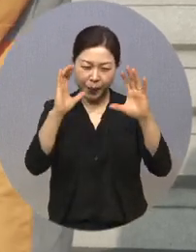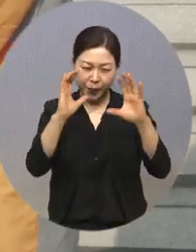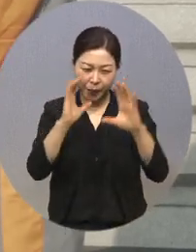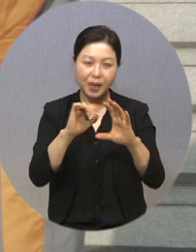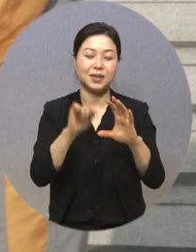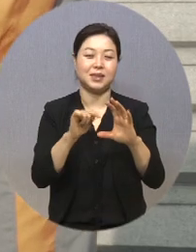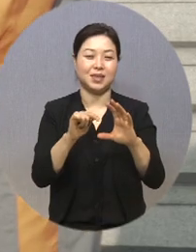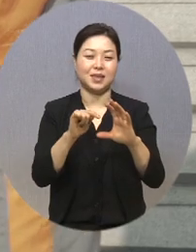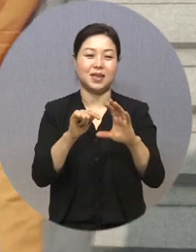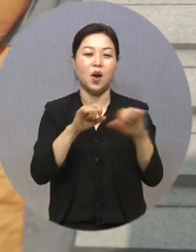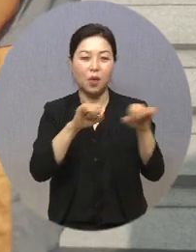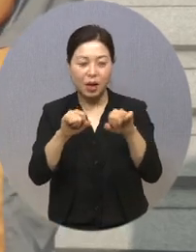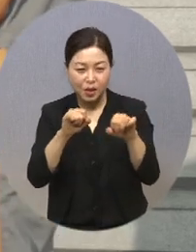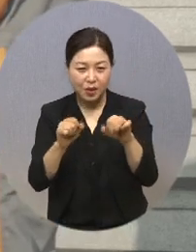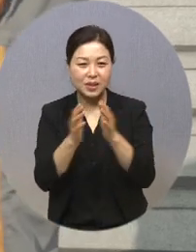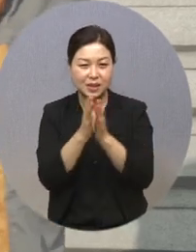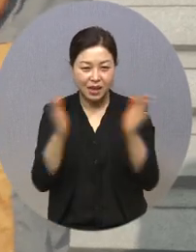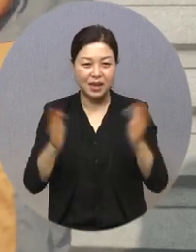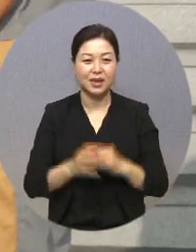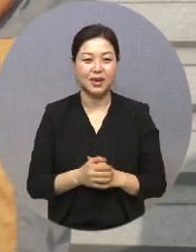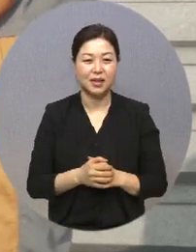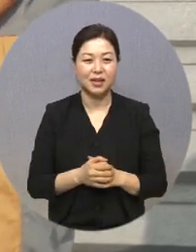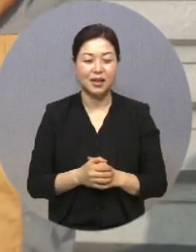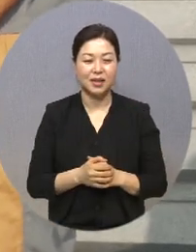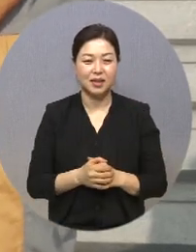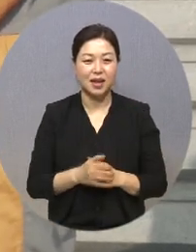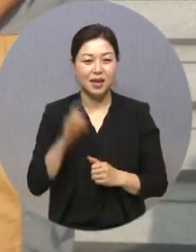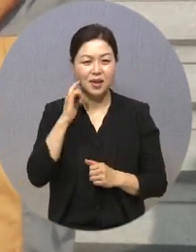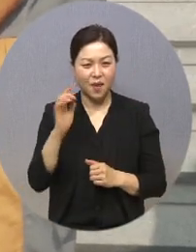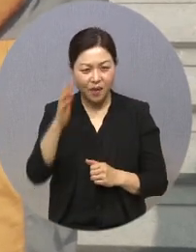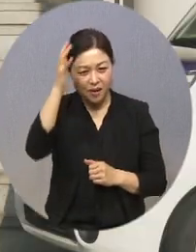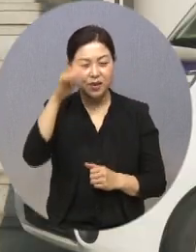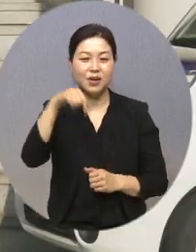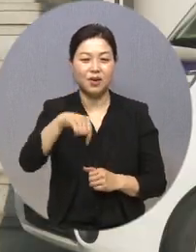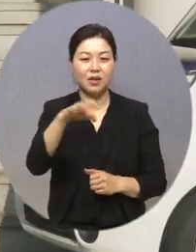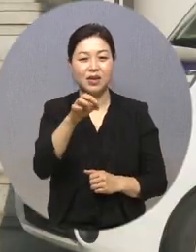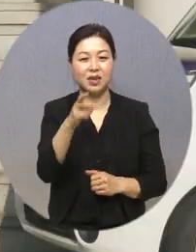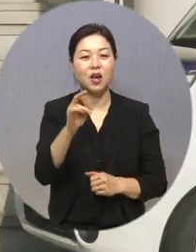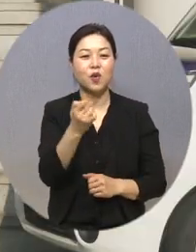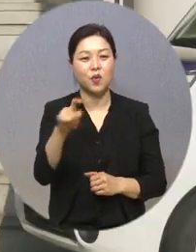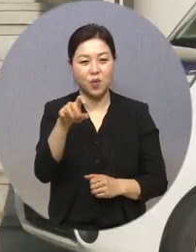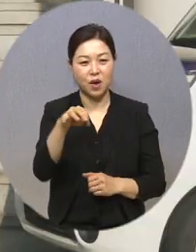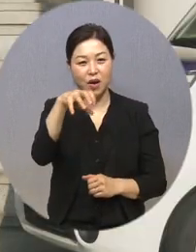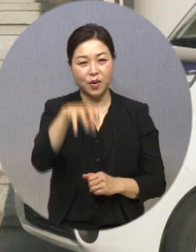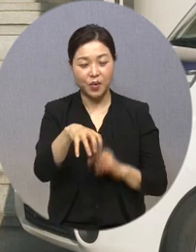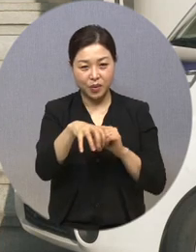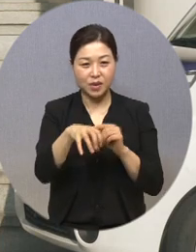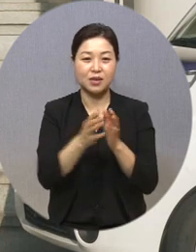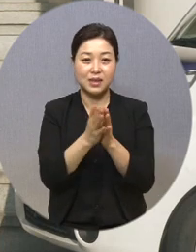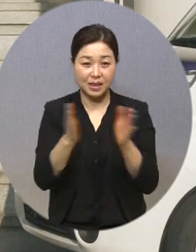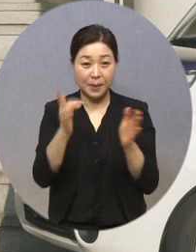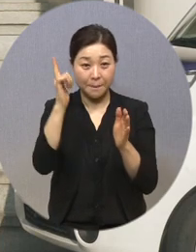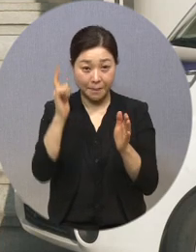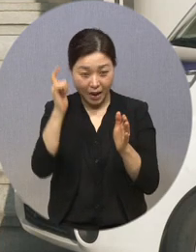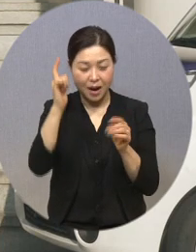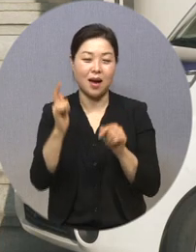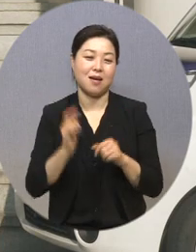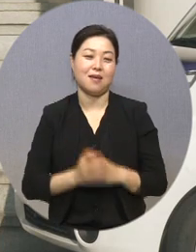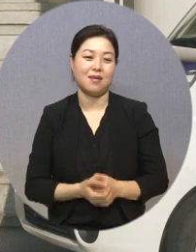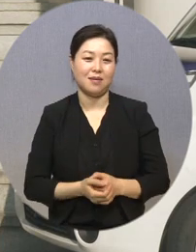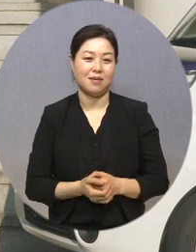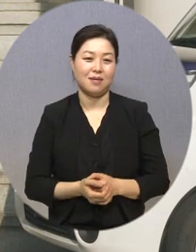어? 대장정이. 아 근데 영광스럽게도 역시 영광이에요. 네. 영광에서 스타트하게 됐거든요, 여러분. 정말